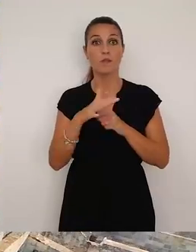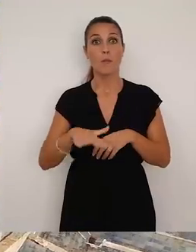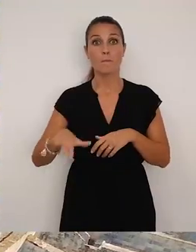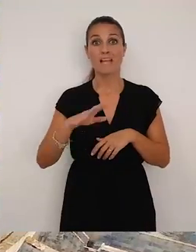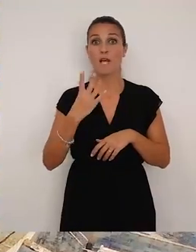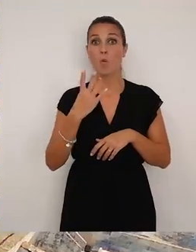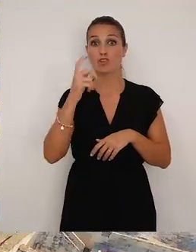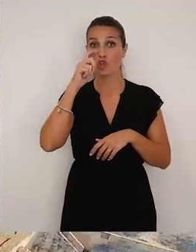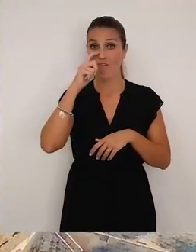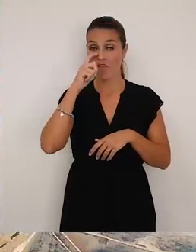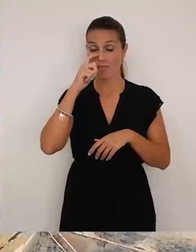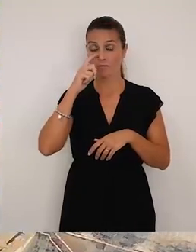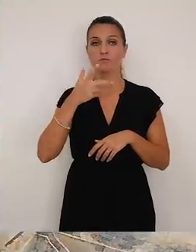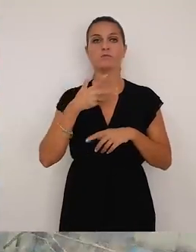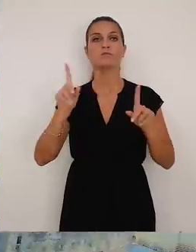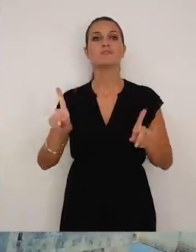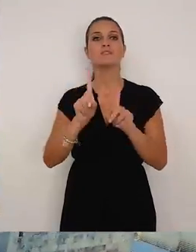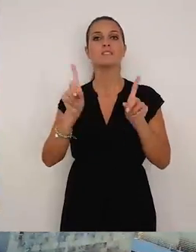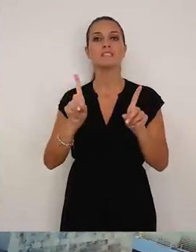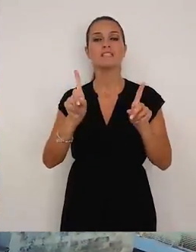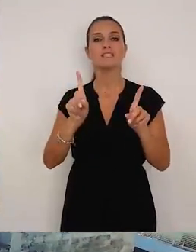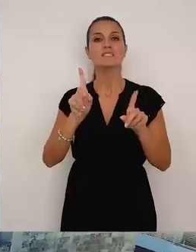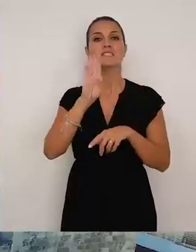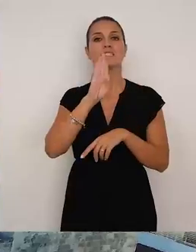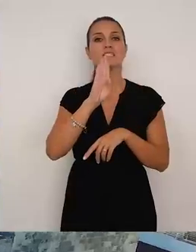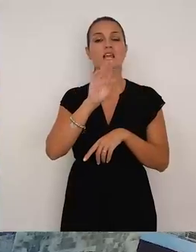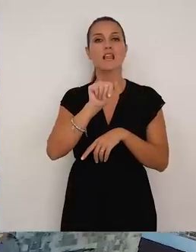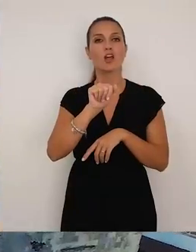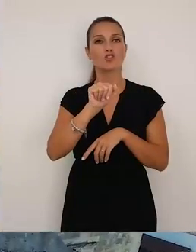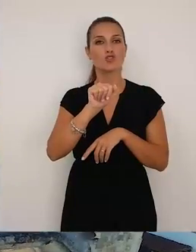In piazza 4 Novembre si incontra la chiesa di Sant'Antonio da Padova.